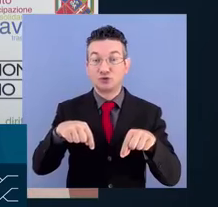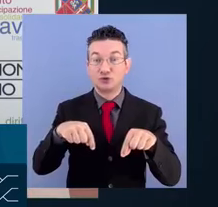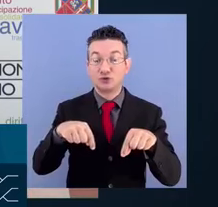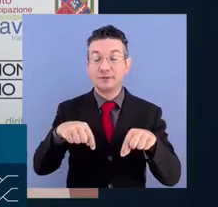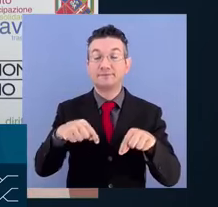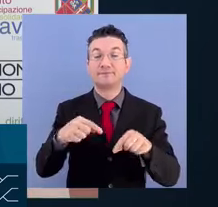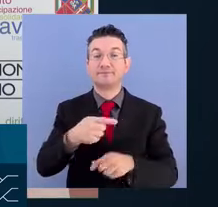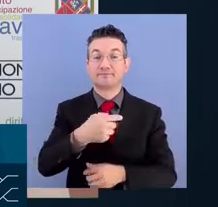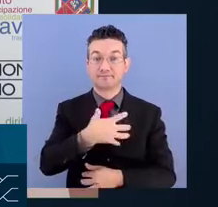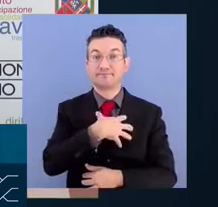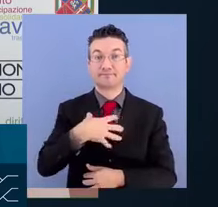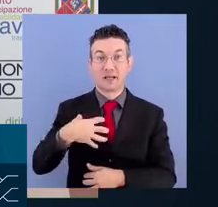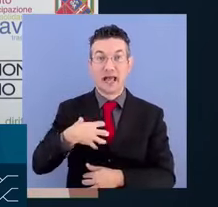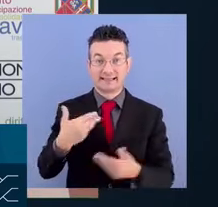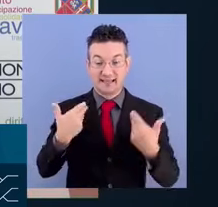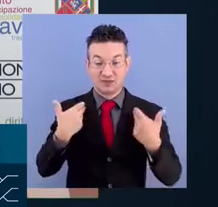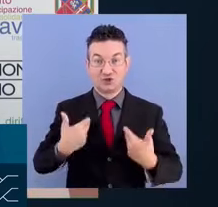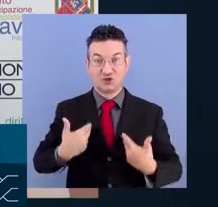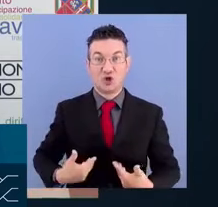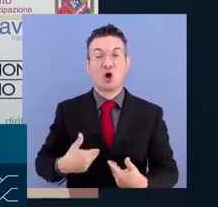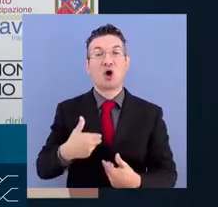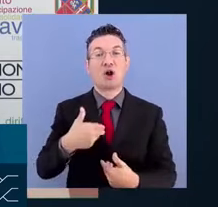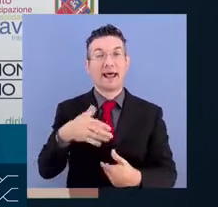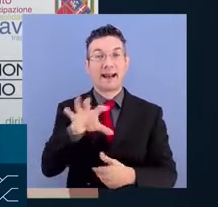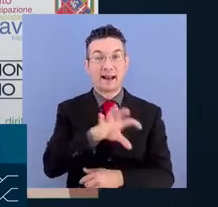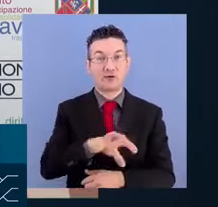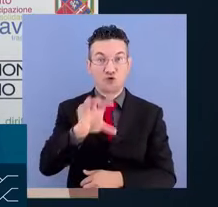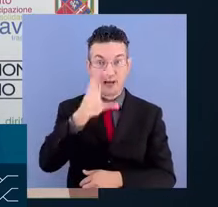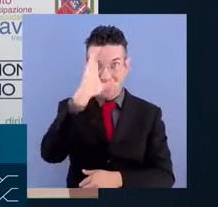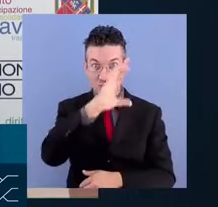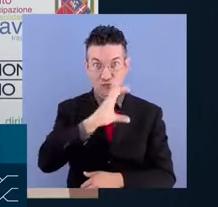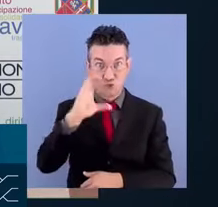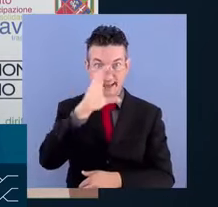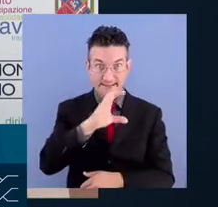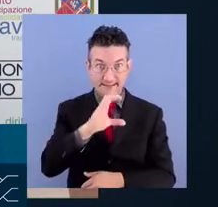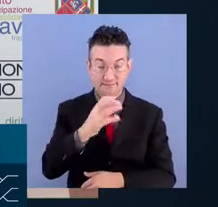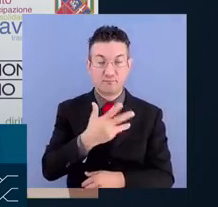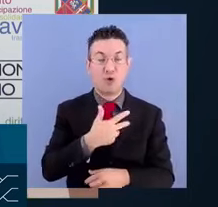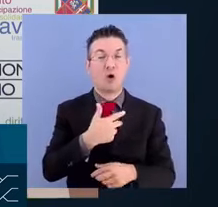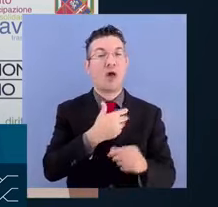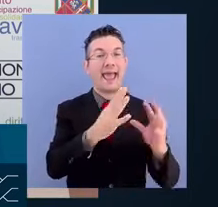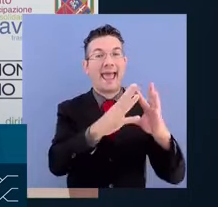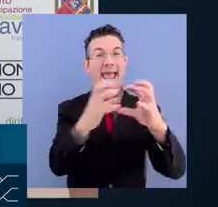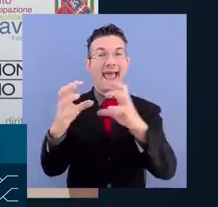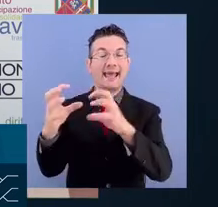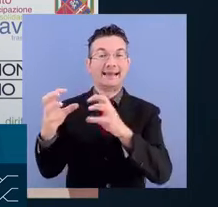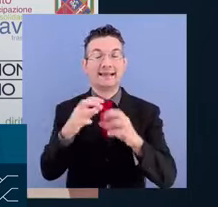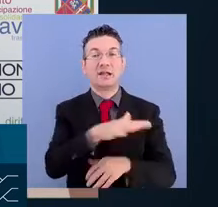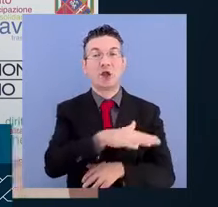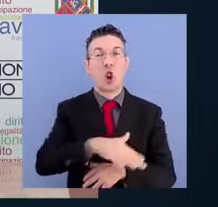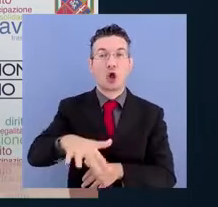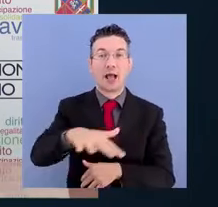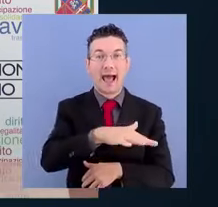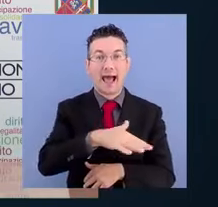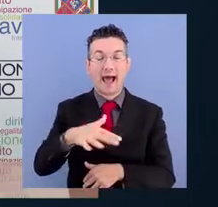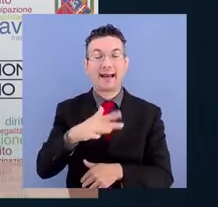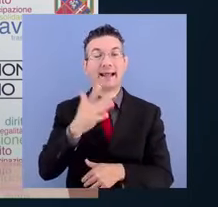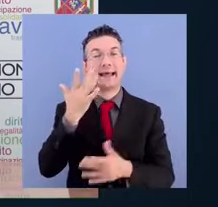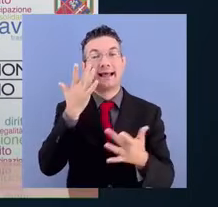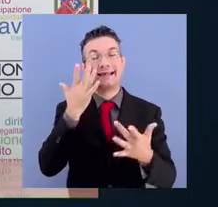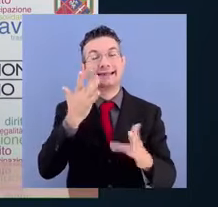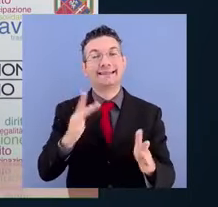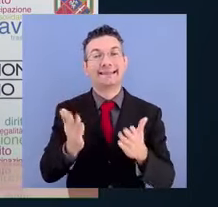assessore regionale al turismo e agli enti locali alla semplificazione amministrativa perché